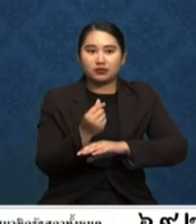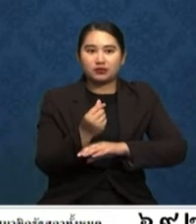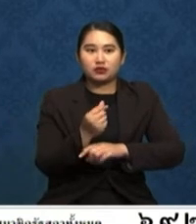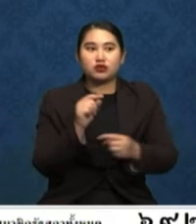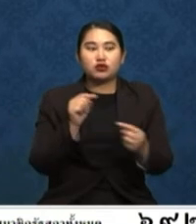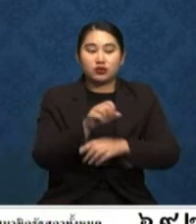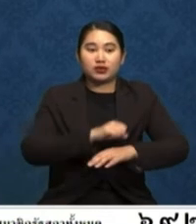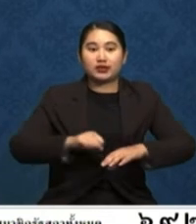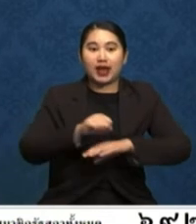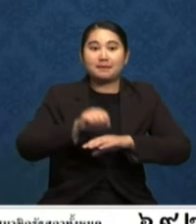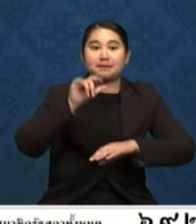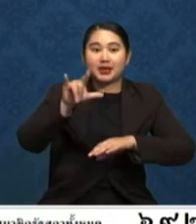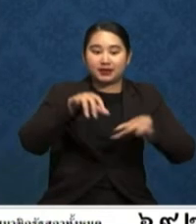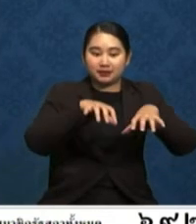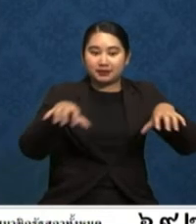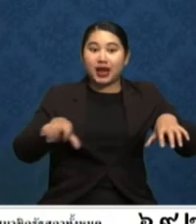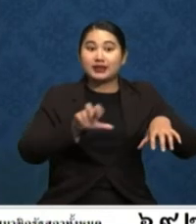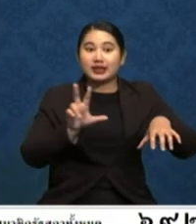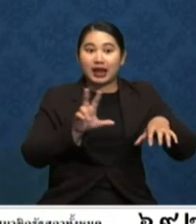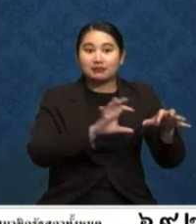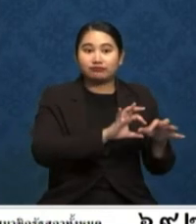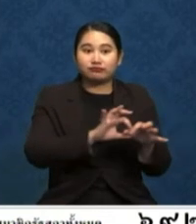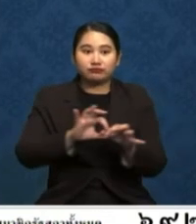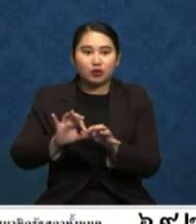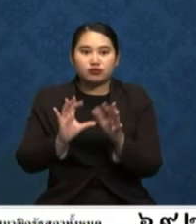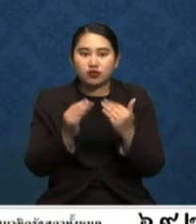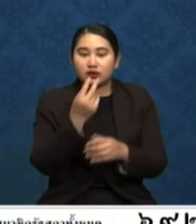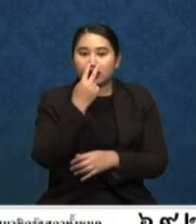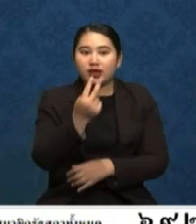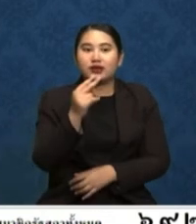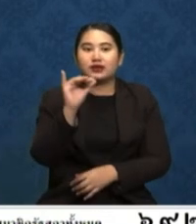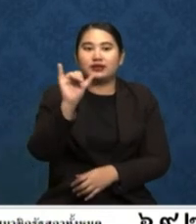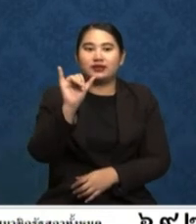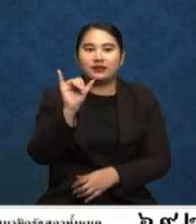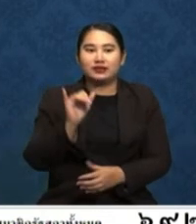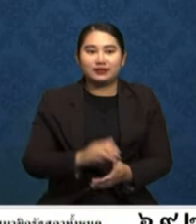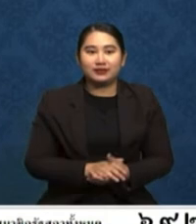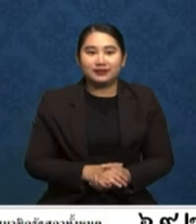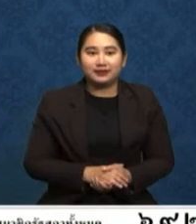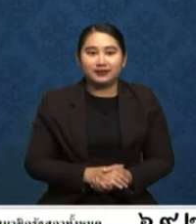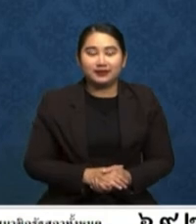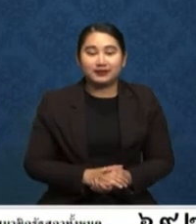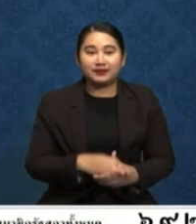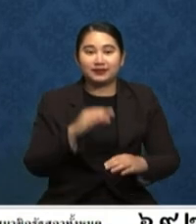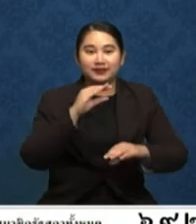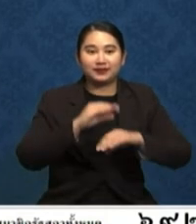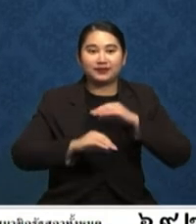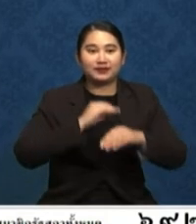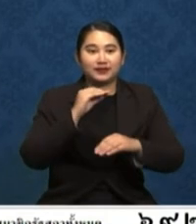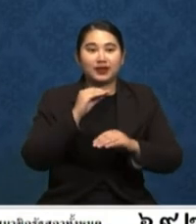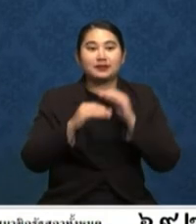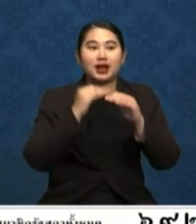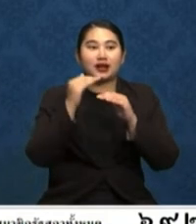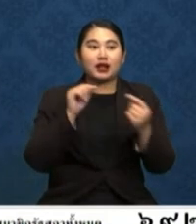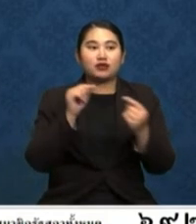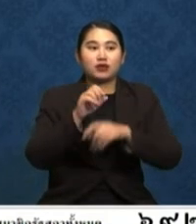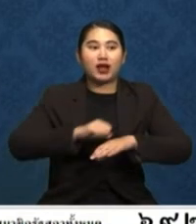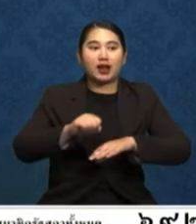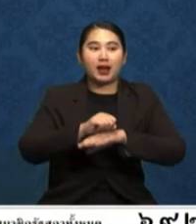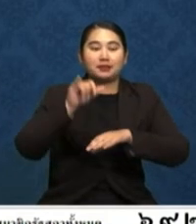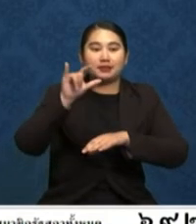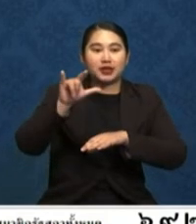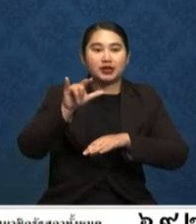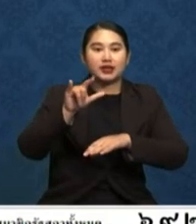สนามบินทุกวันนี้ยังไม่มีแม้แต่ตอหม้อเลยนะคะโครงการพัฒนาสนามบินอูตะเภา